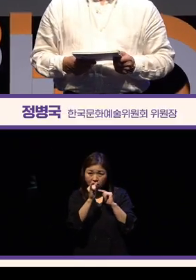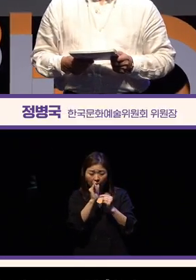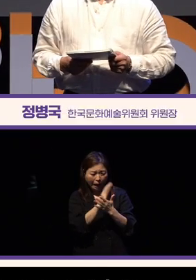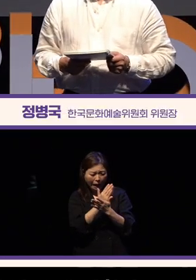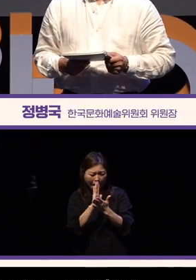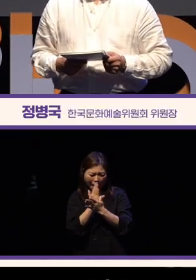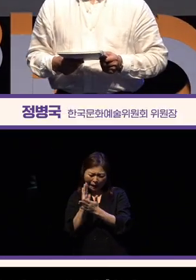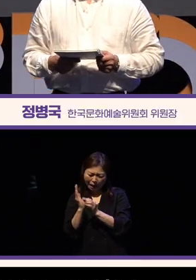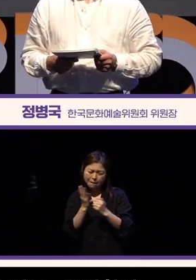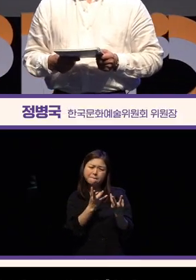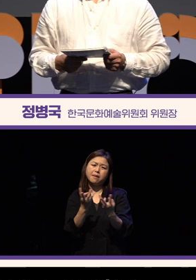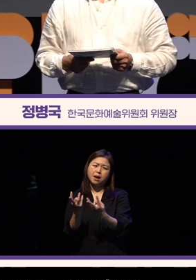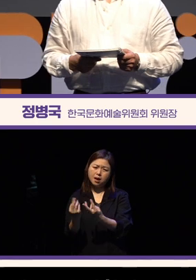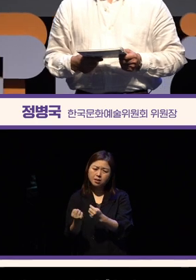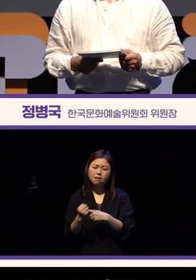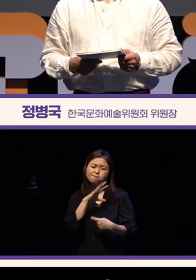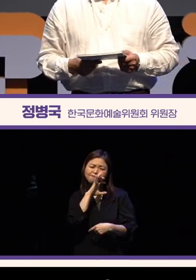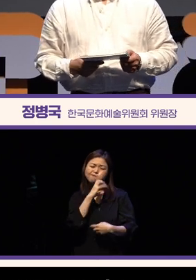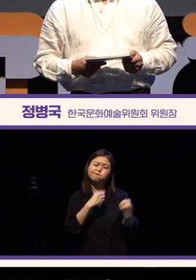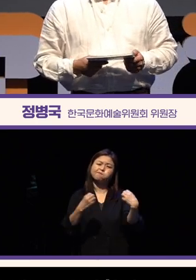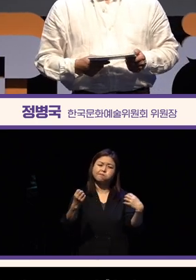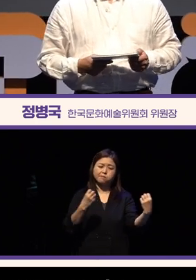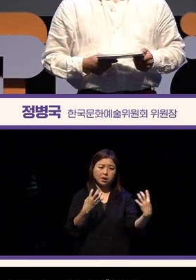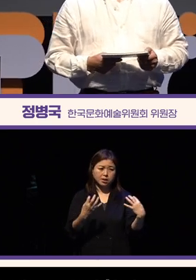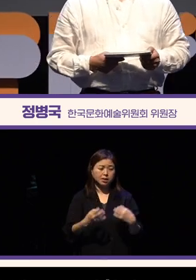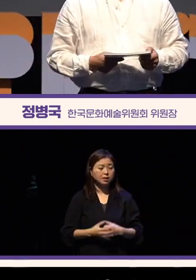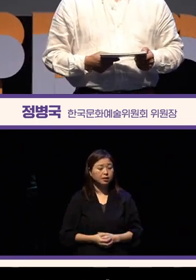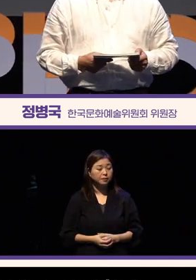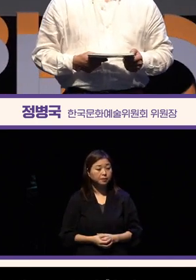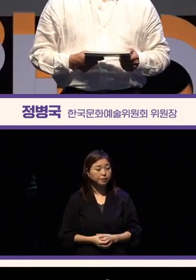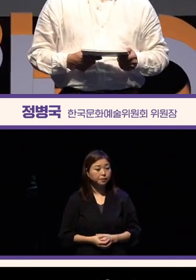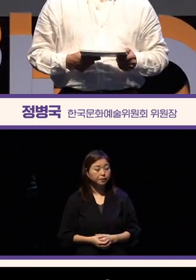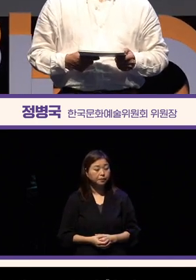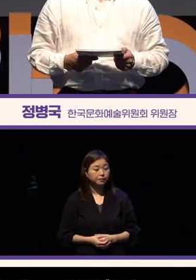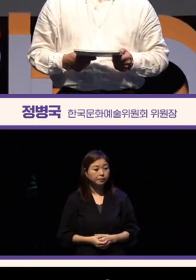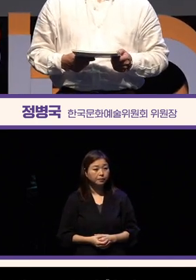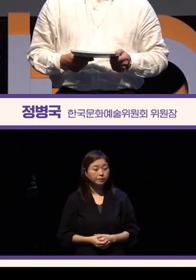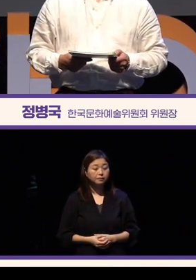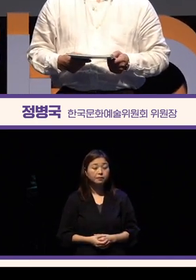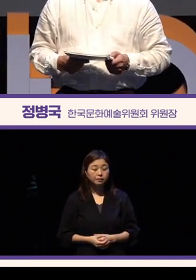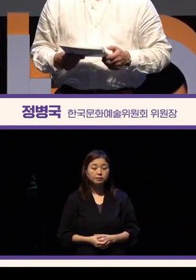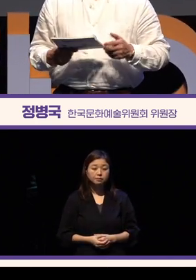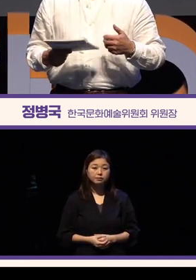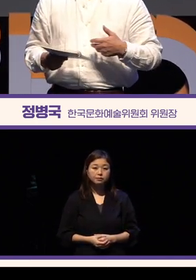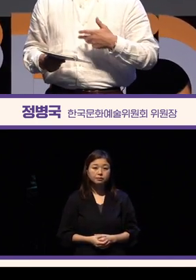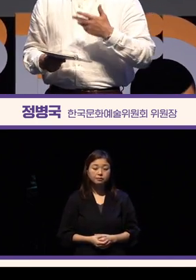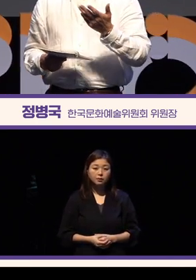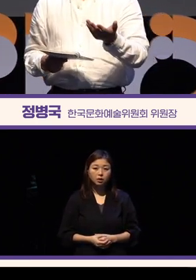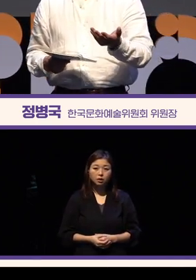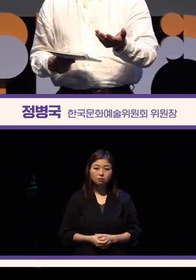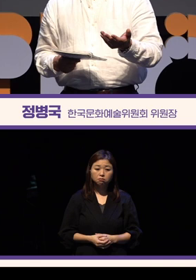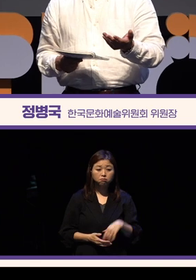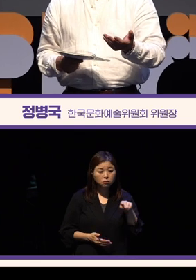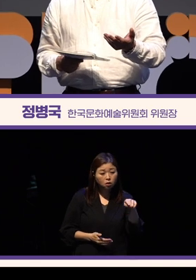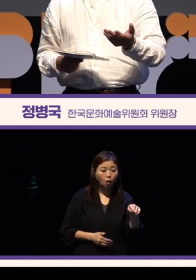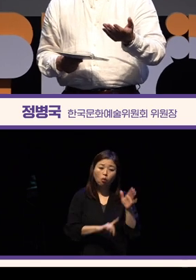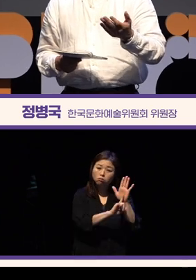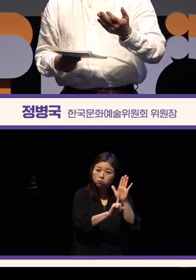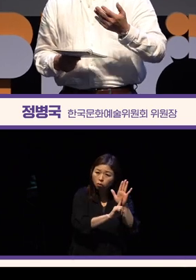있다는 말씀들이 많이 있으셨습니다. 그리고 또 심지어는 이것을